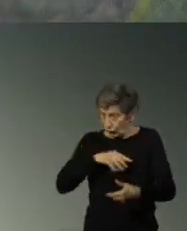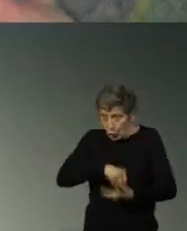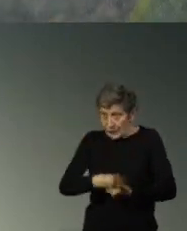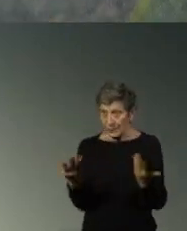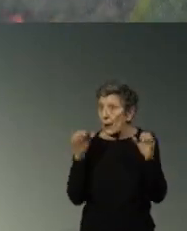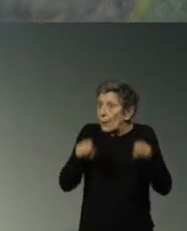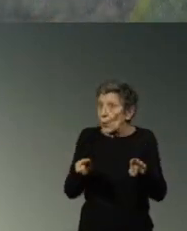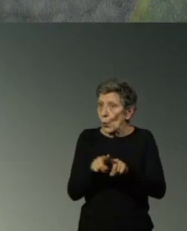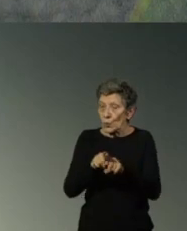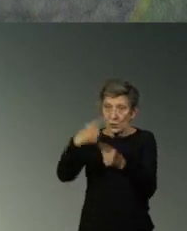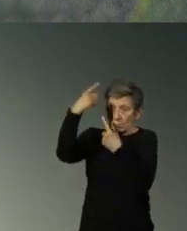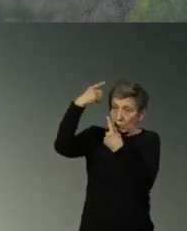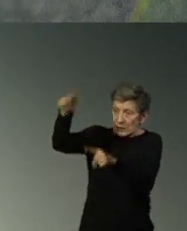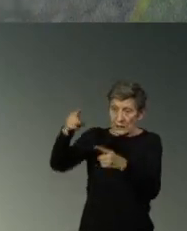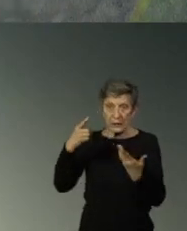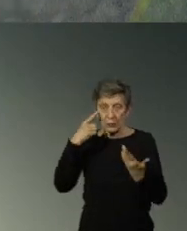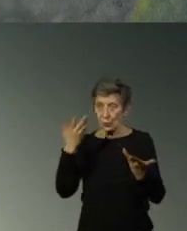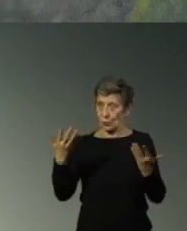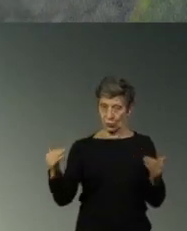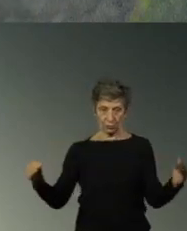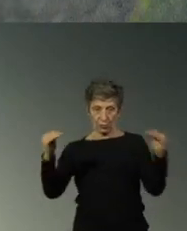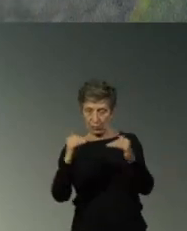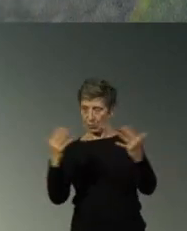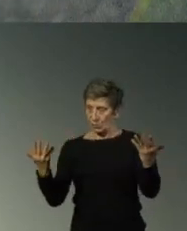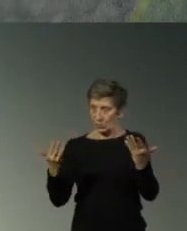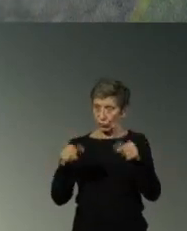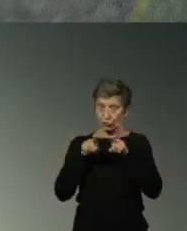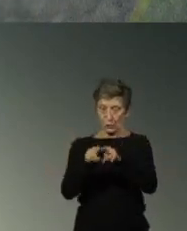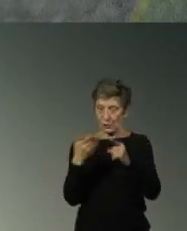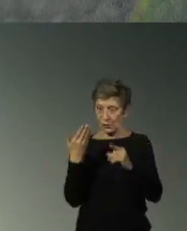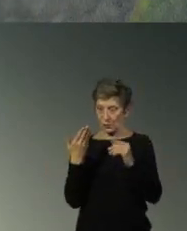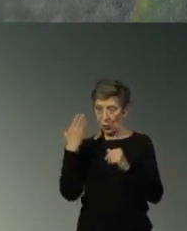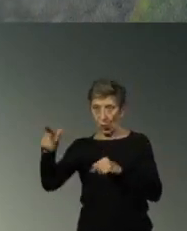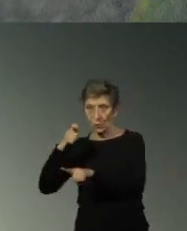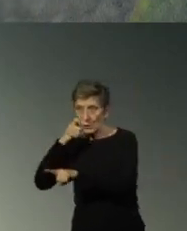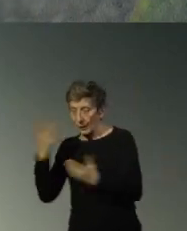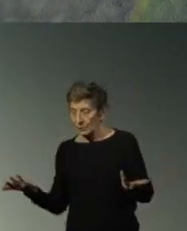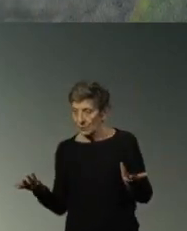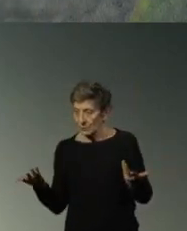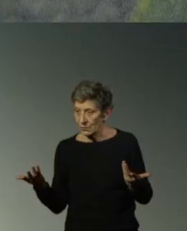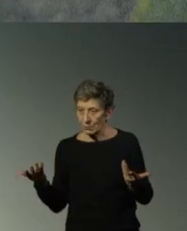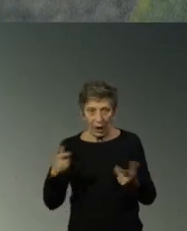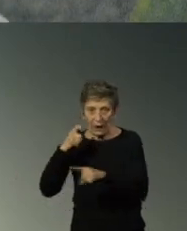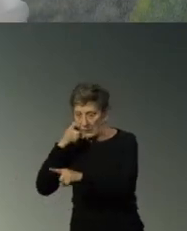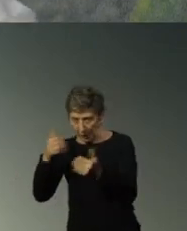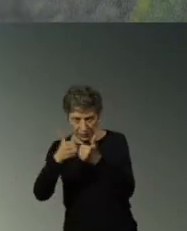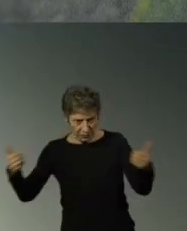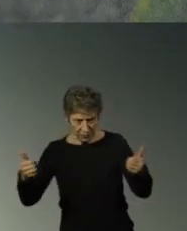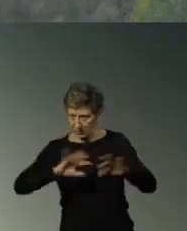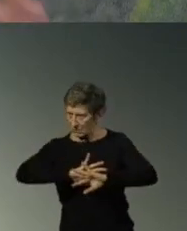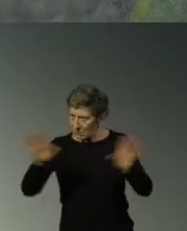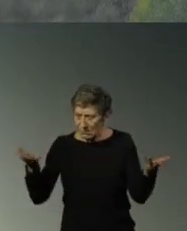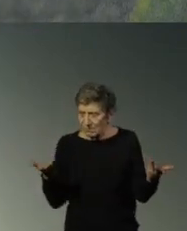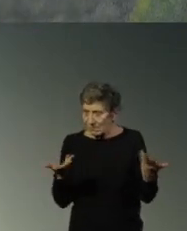aussi militer pour plus de justice pour les autres espèces, c'est-à-dire l'antispécisme, pour moi, c'est